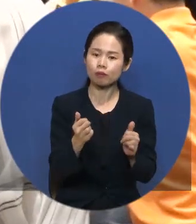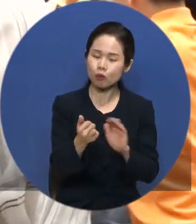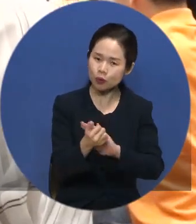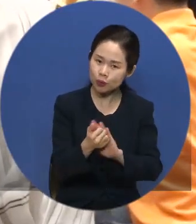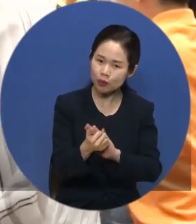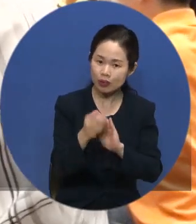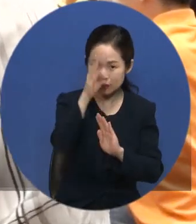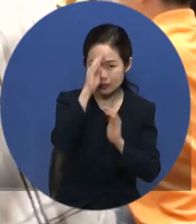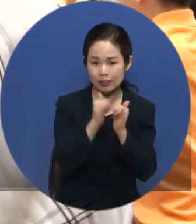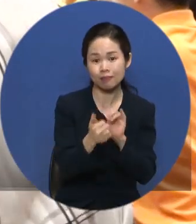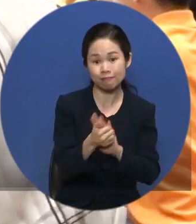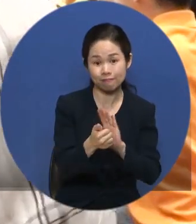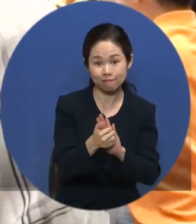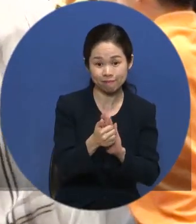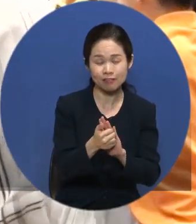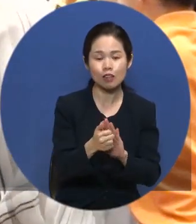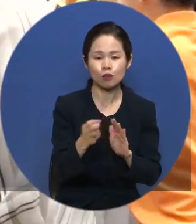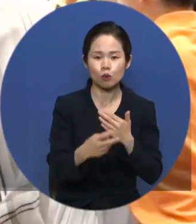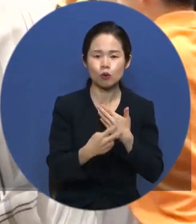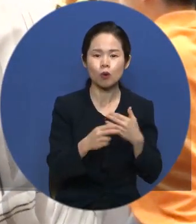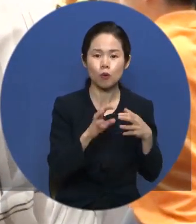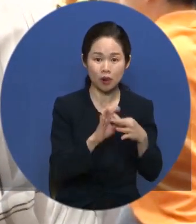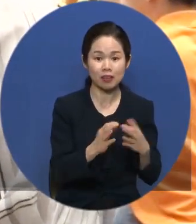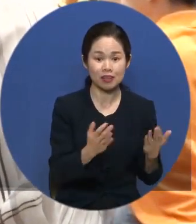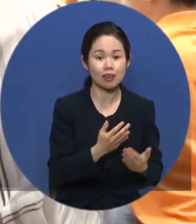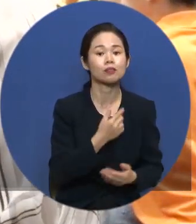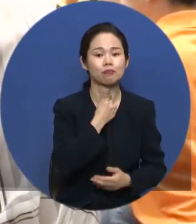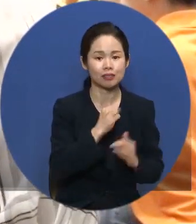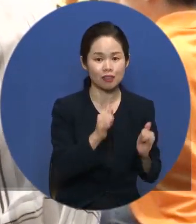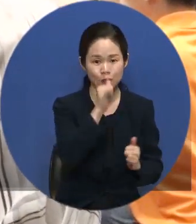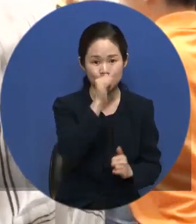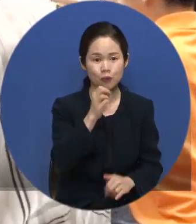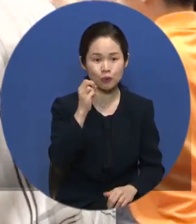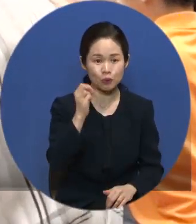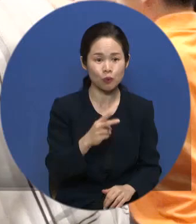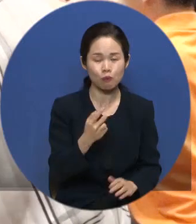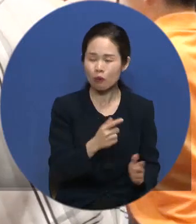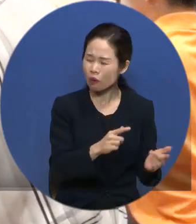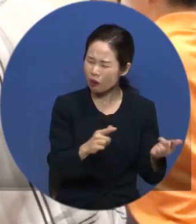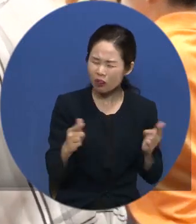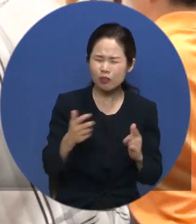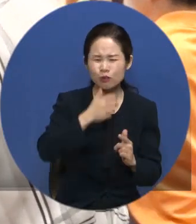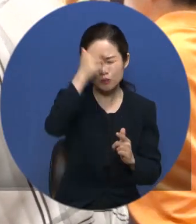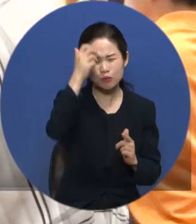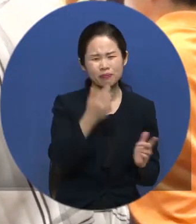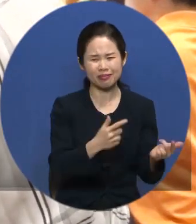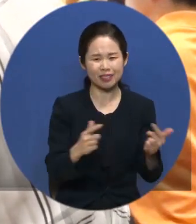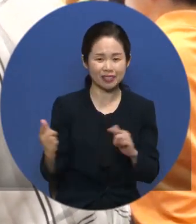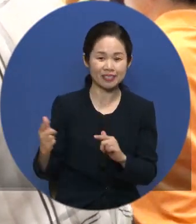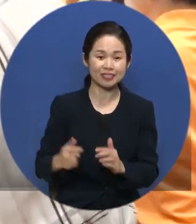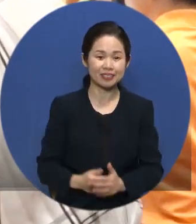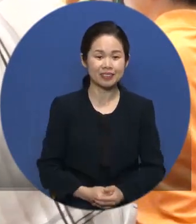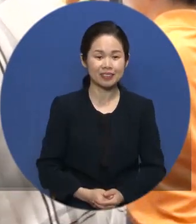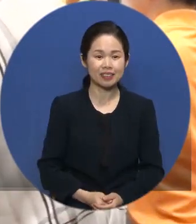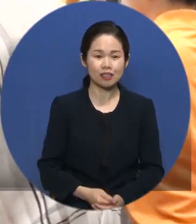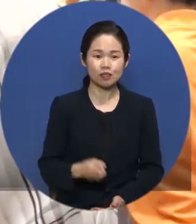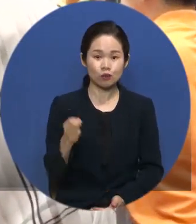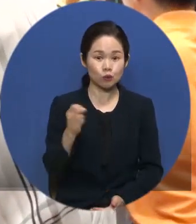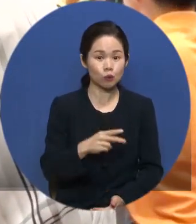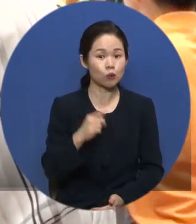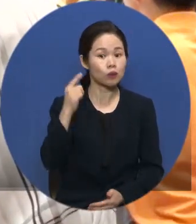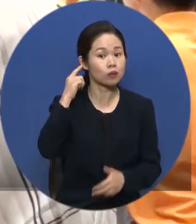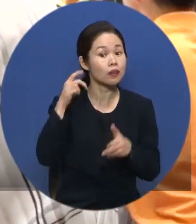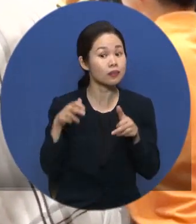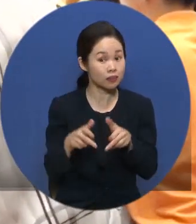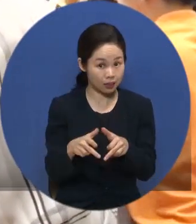싶은 경우도 있고요. 그 외에 인지장애가 없는 학생 같은 경우는 굉장히 다양해요. 근데 이제 많은 경우에 이제 청각장애인